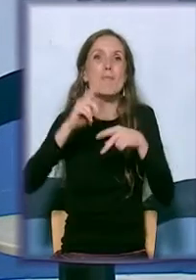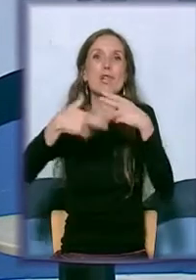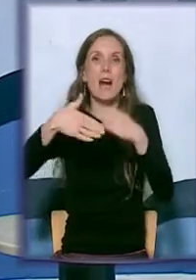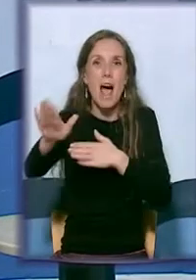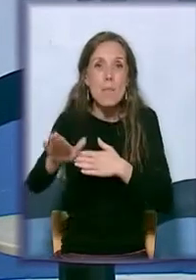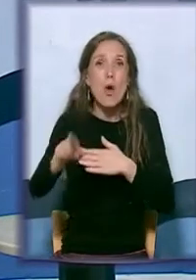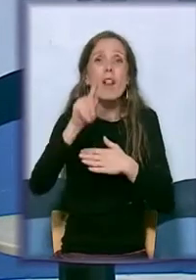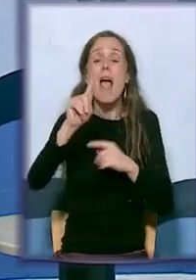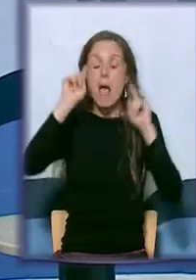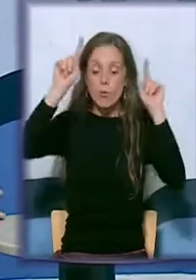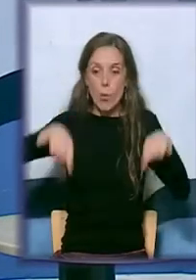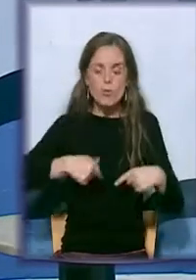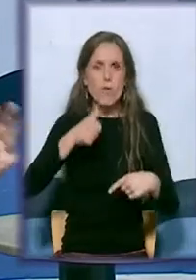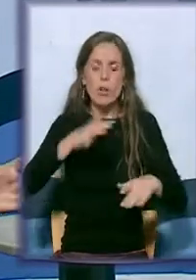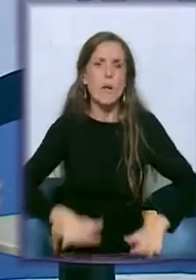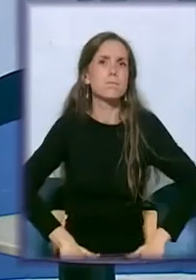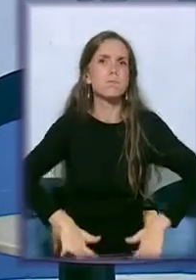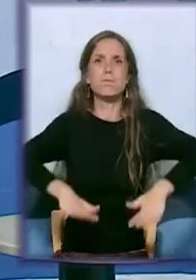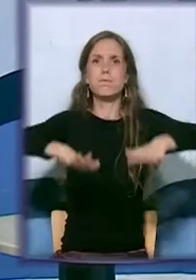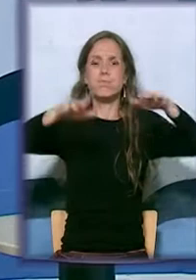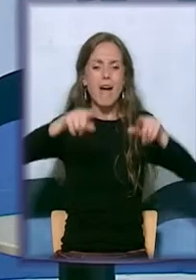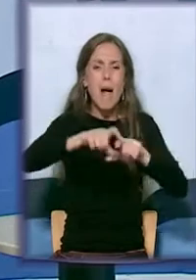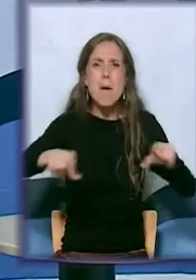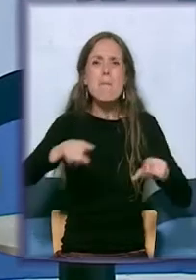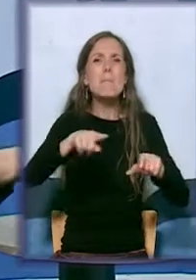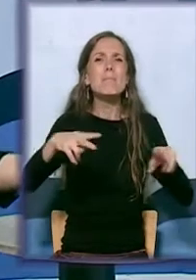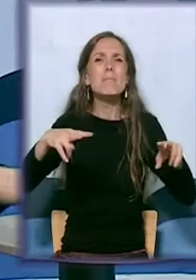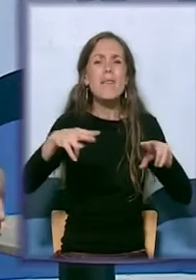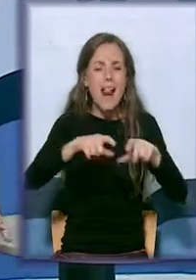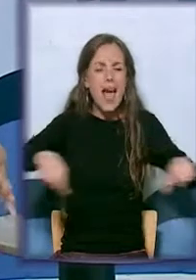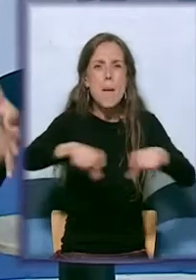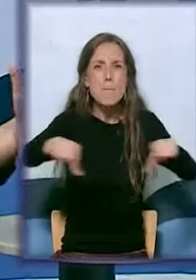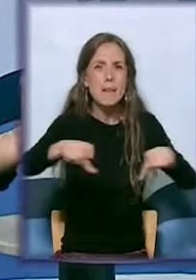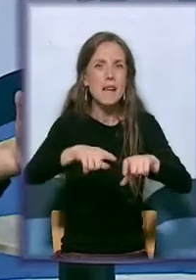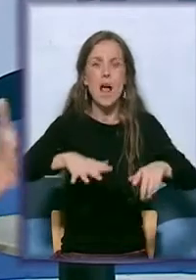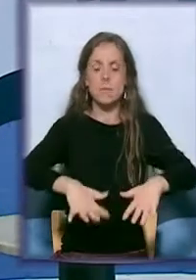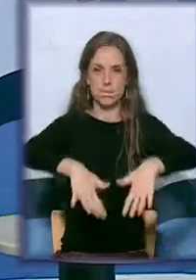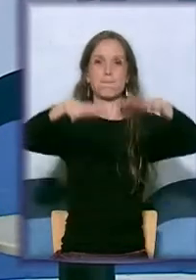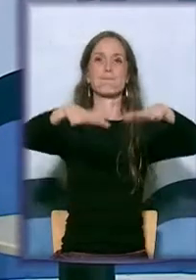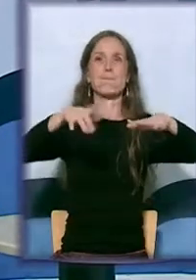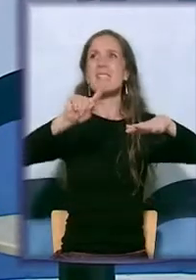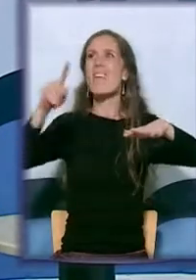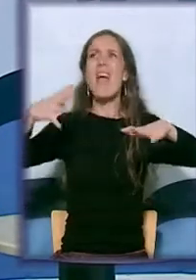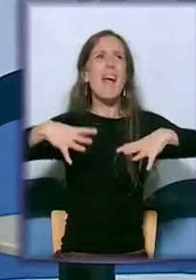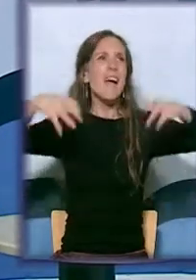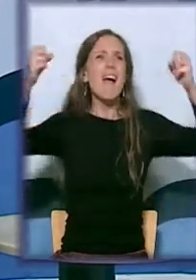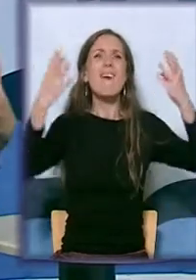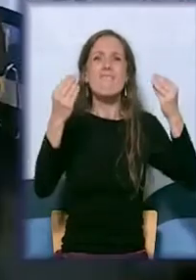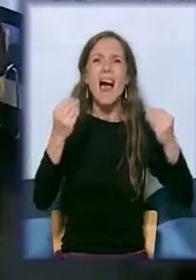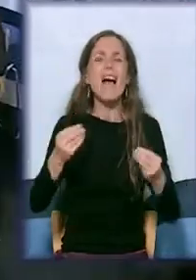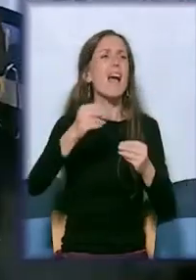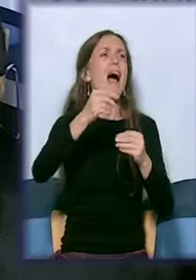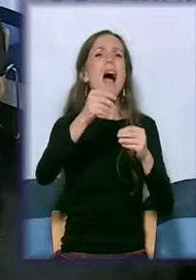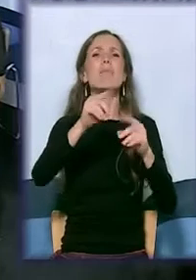ukoliko neko ne primeti, da ujutro podigne ceo laminat. Što je podiglo taj laminat, što je to malo povuklo zidove, već su tu i ormarići